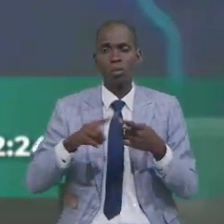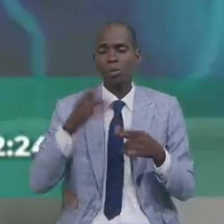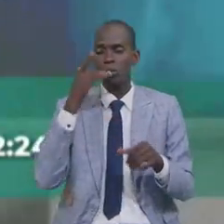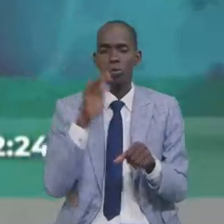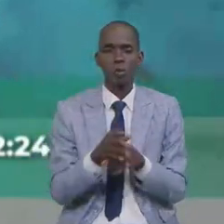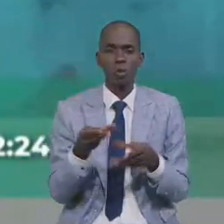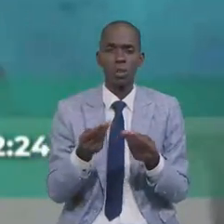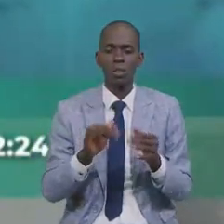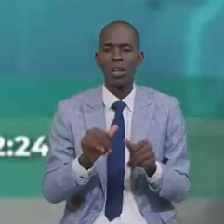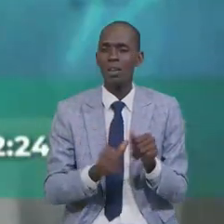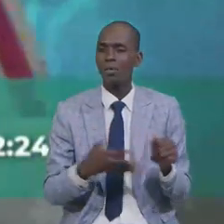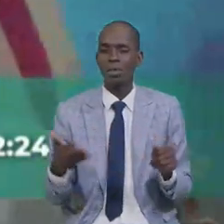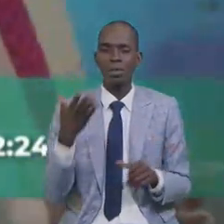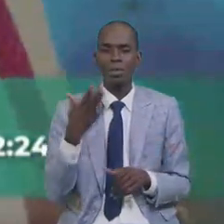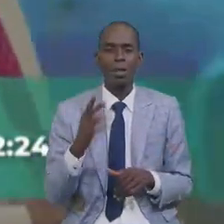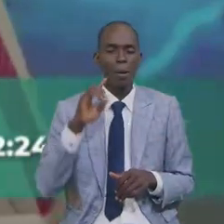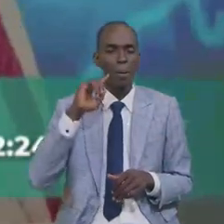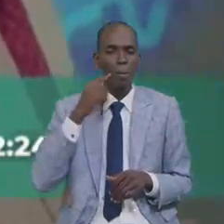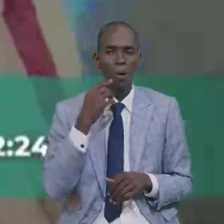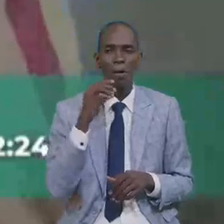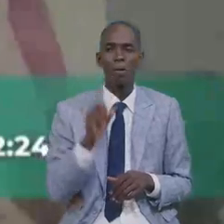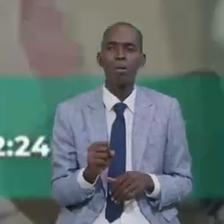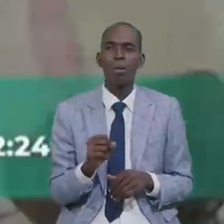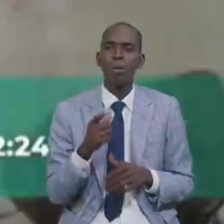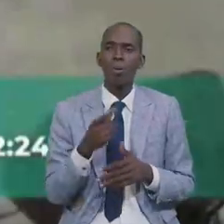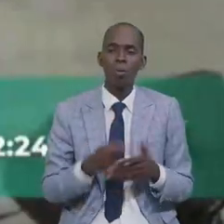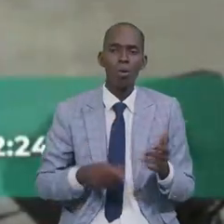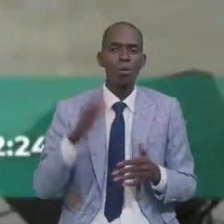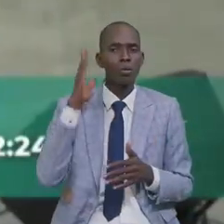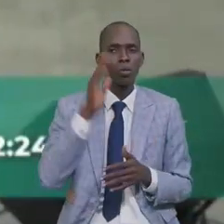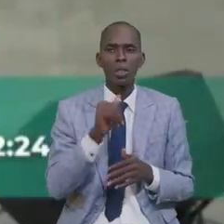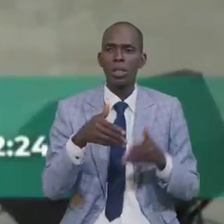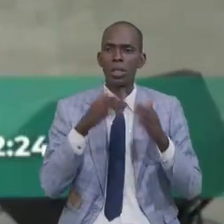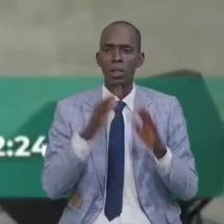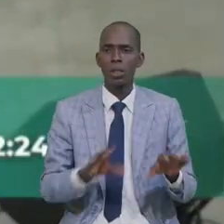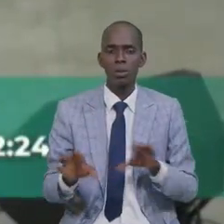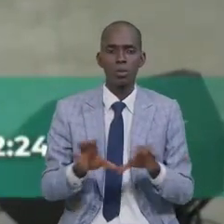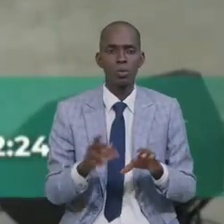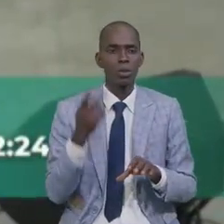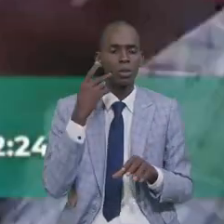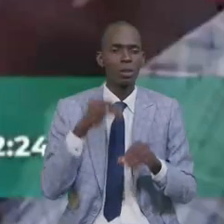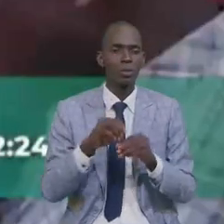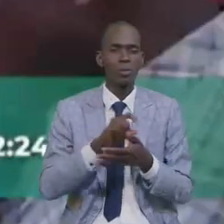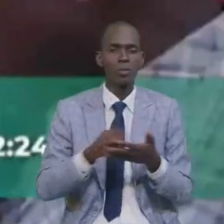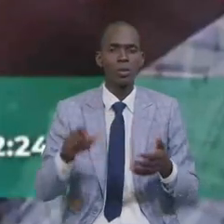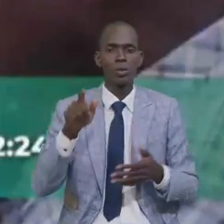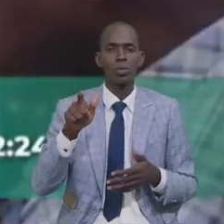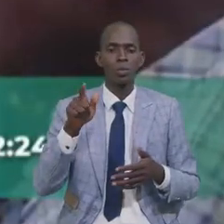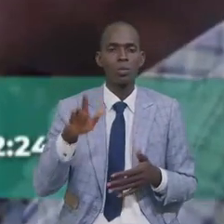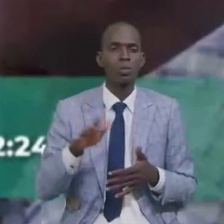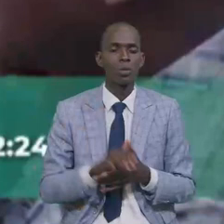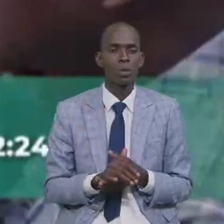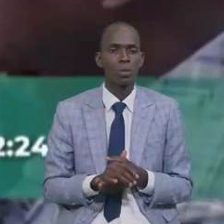tout était amer. Qu'est-ce que le dirigeant a fait? Verset 25.